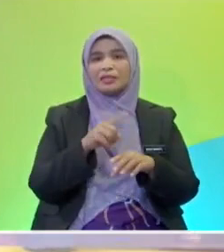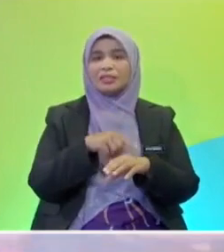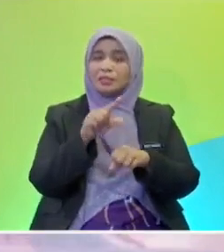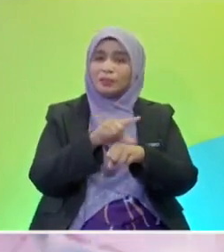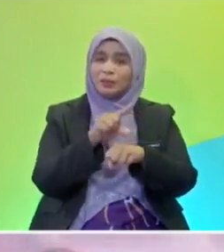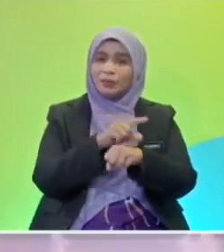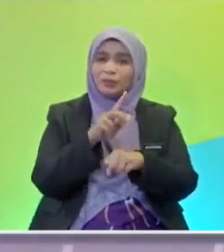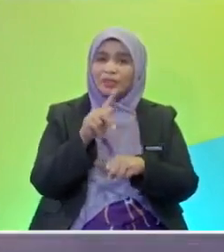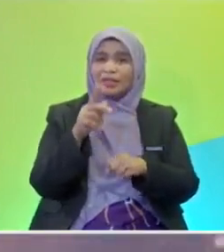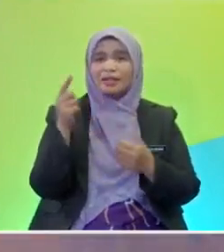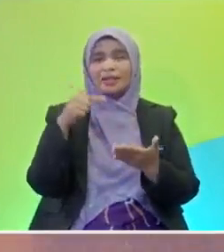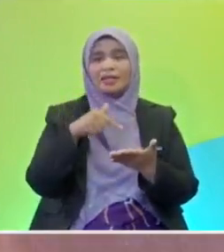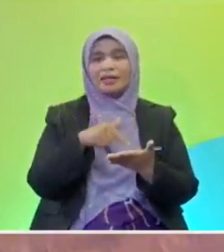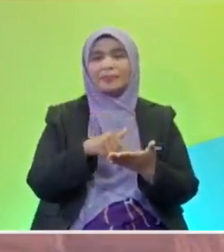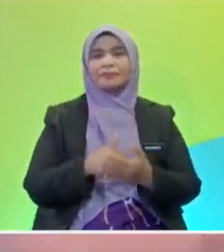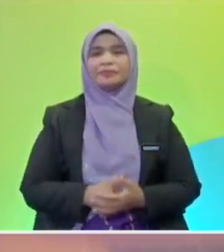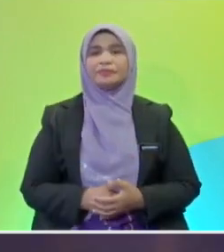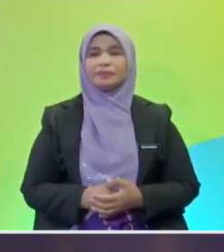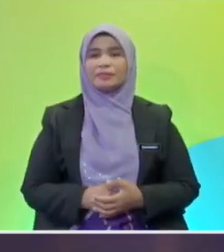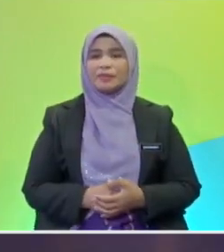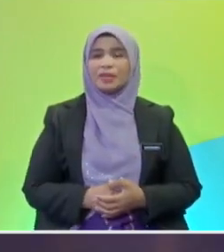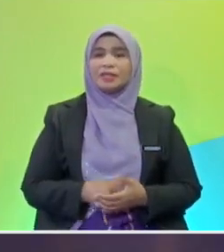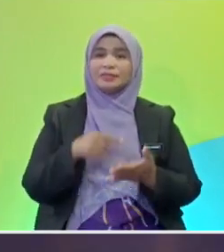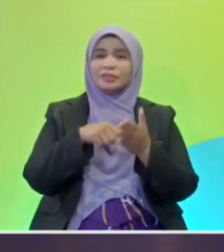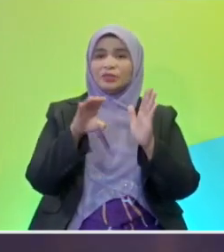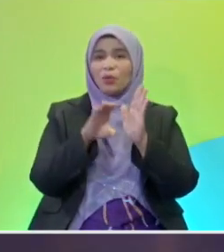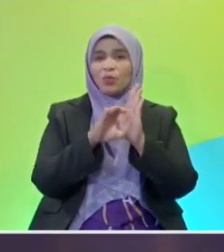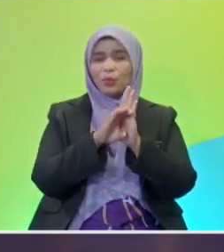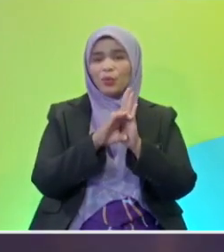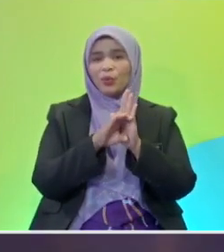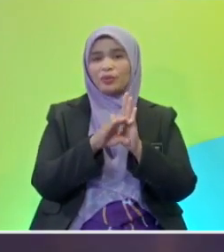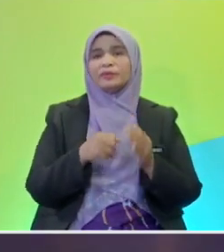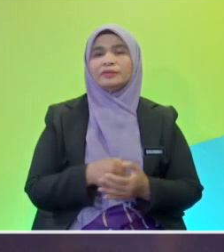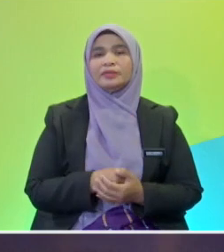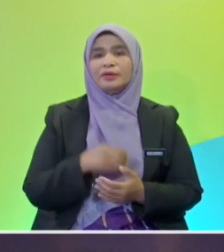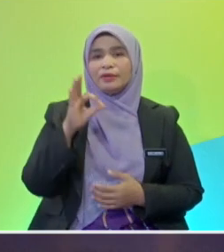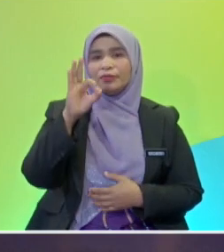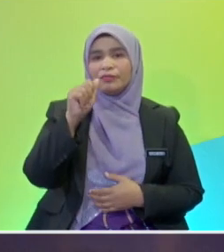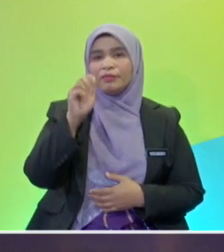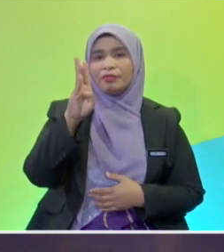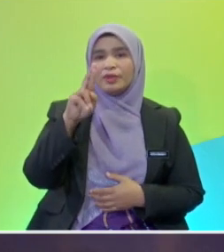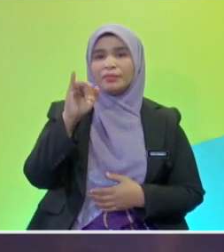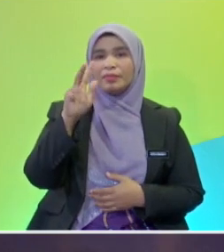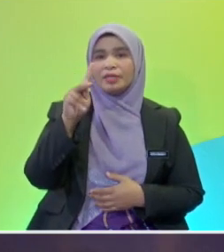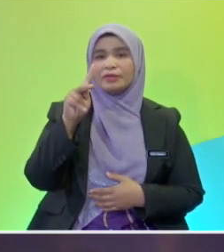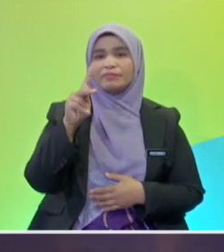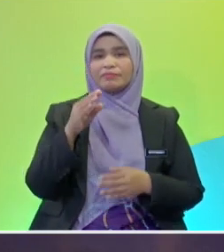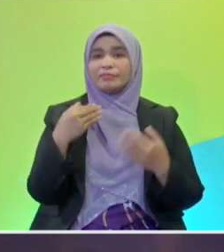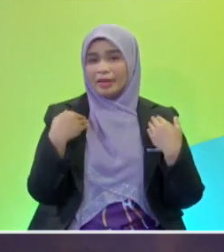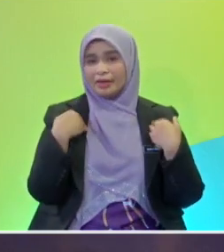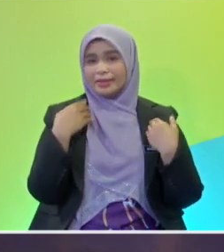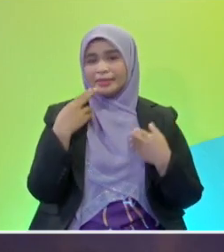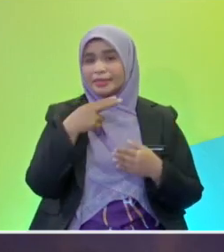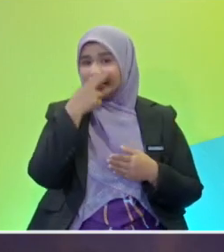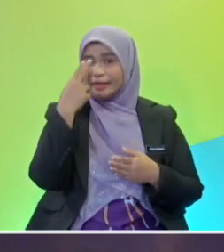ambil kain orang okey okey yang ini contohlah fabrik okey dan juga bahan-bahan hiasan bahan-bahan hiasan macam niilah okey kita ada render